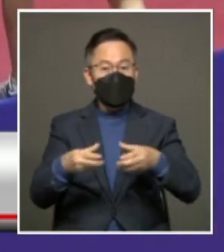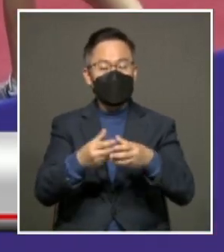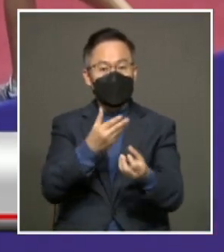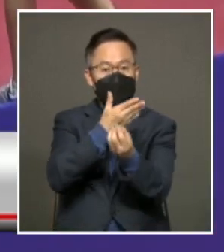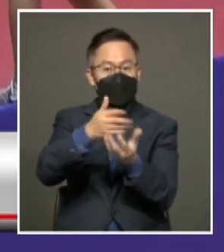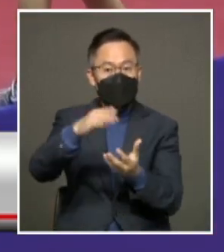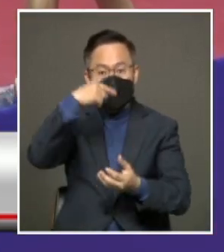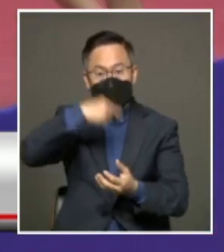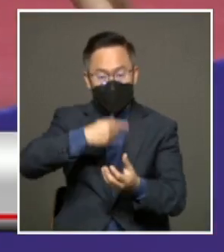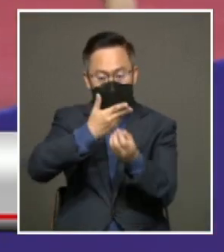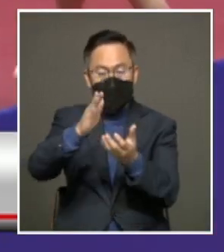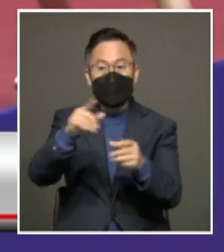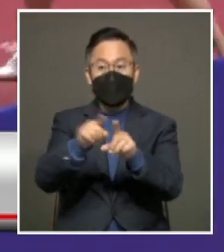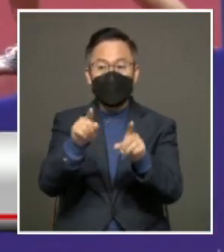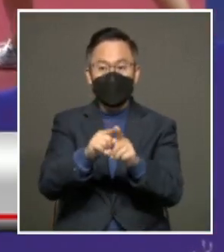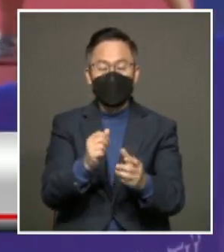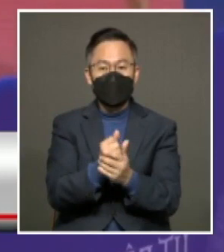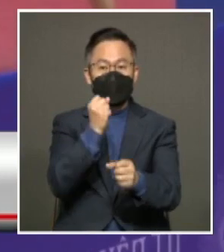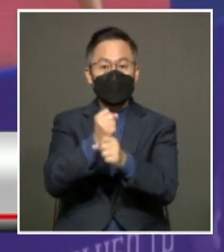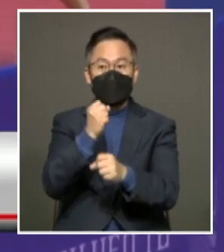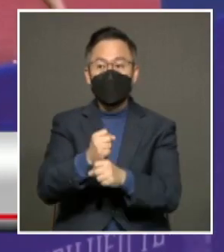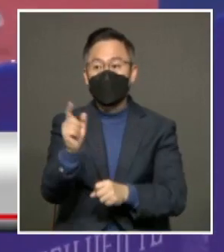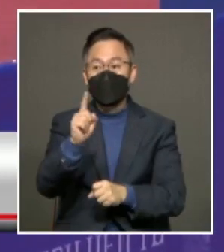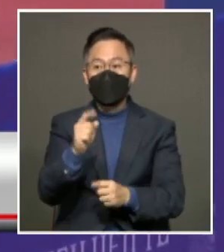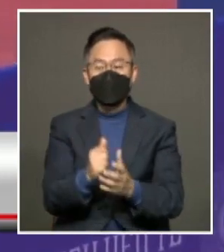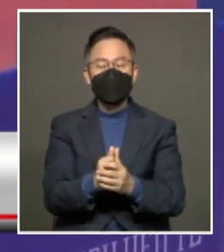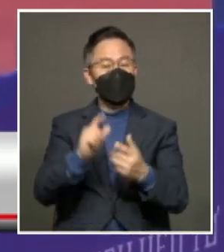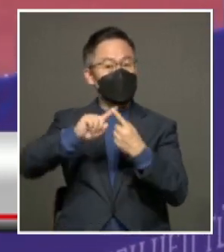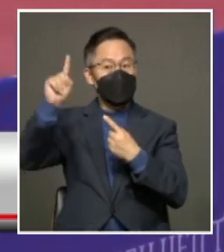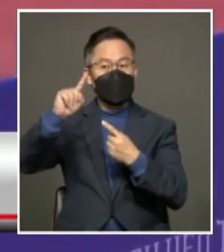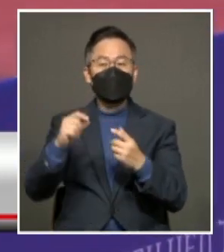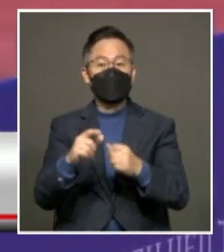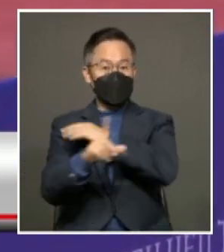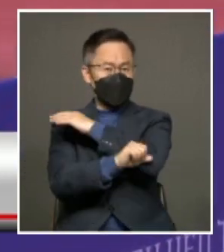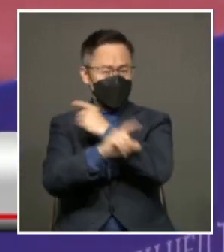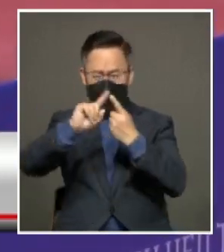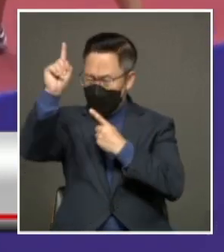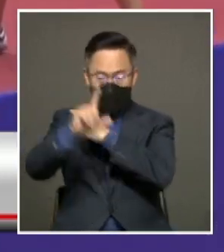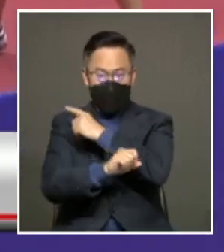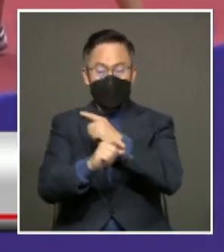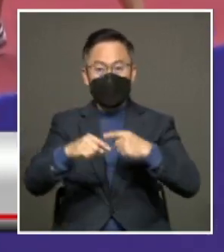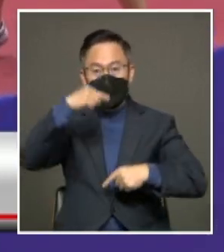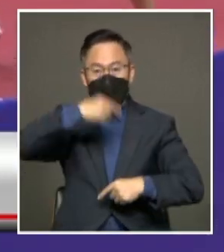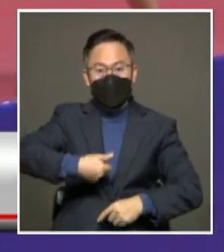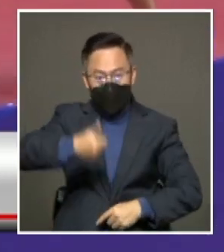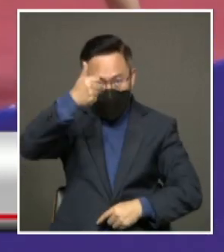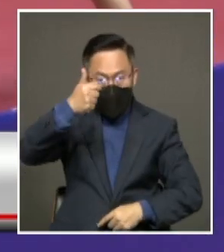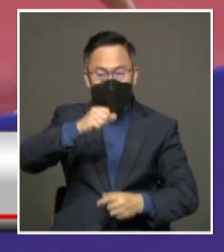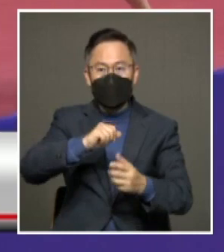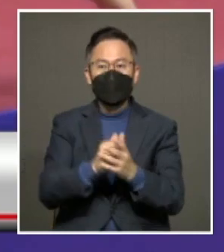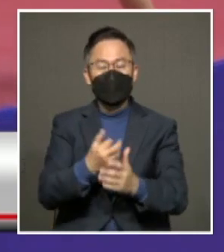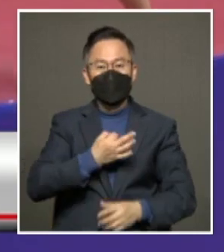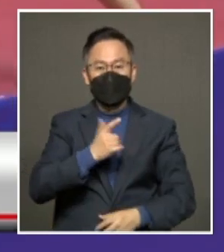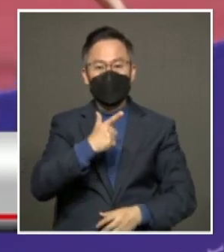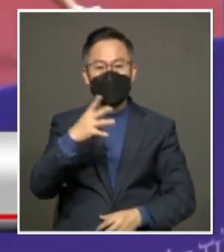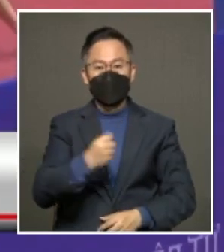เทเบิลเทนนิสไทยที่สามารถโค่นมหาอำนาจลูกเด้งอาเซียนอย่างทีมชาติสิงคโปร์ลงได้ด้วยผลงานการคว้ามาถึง4เ